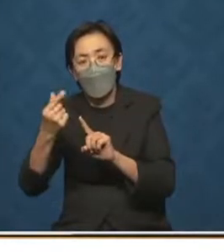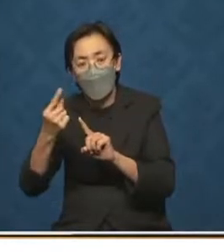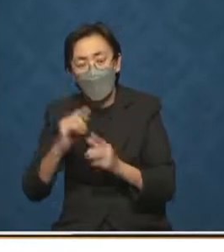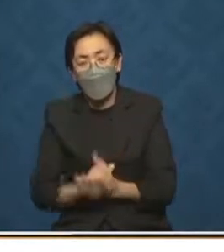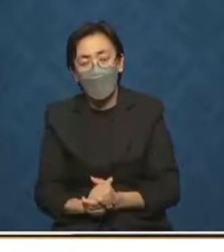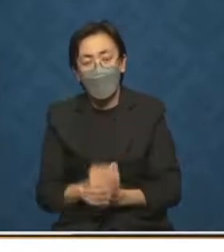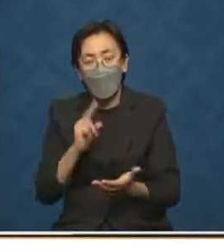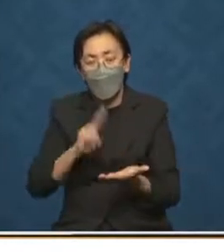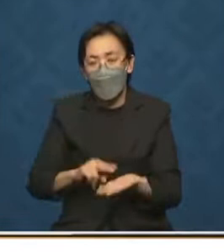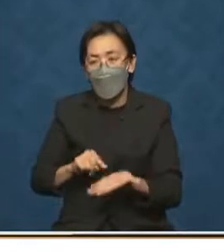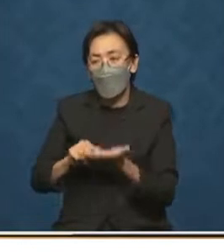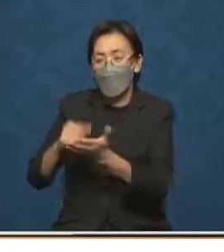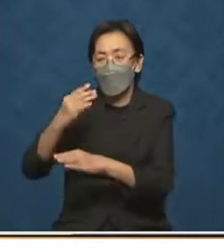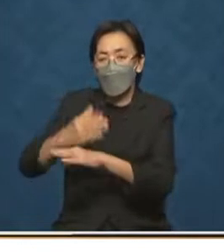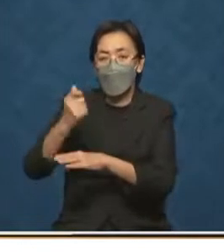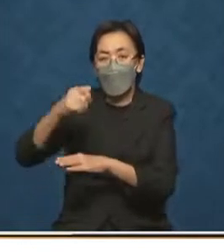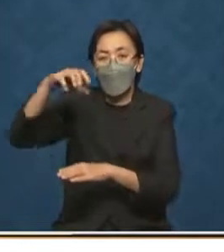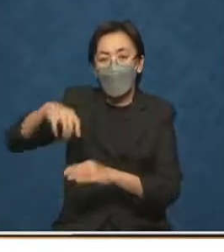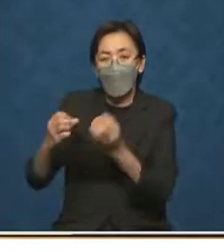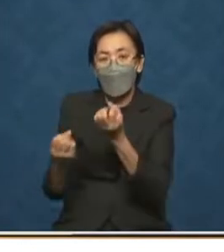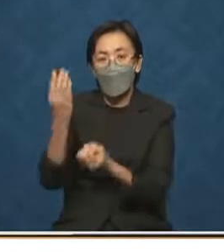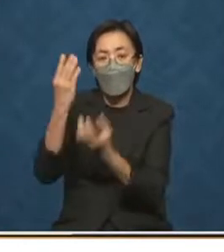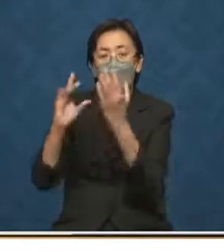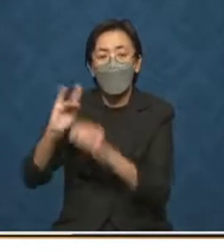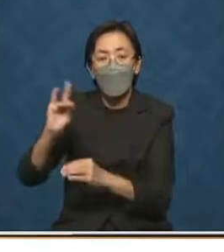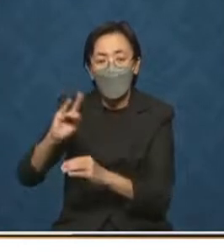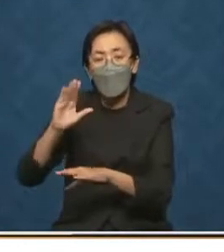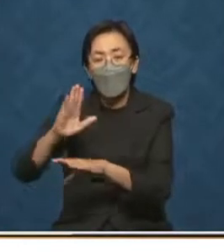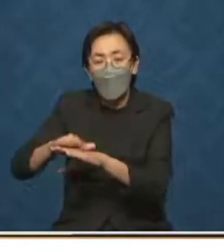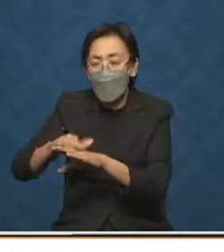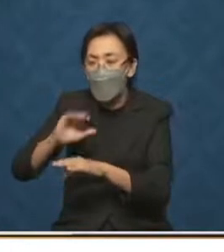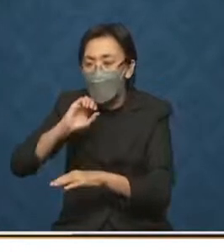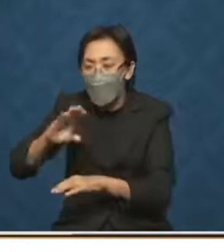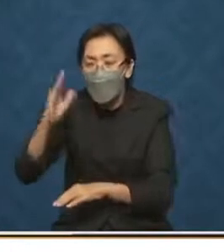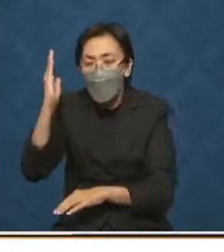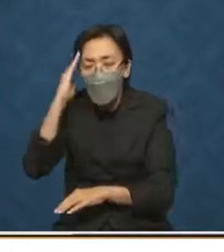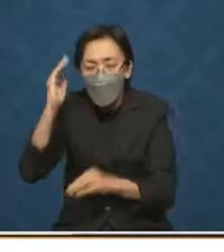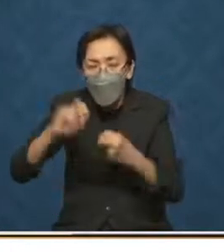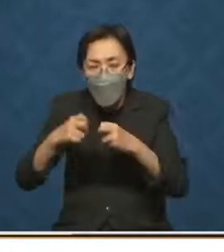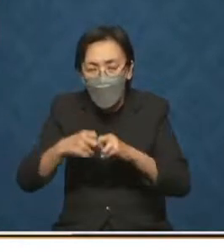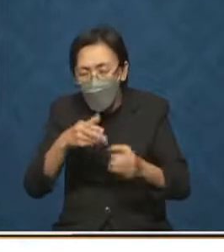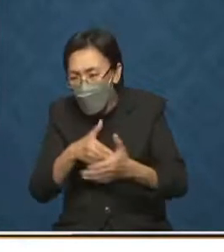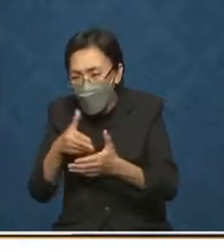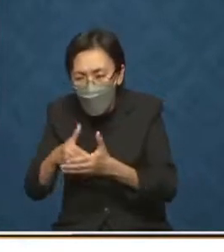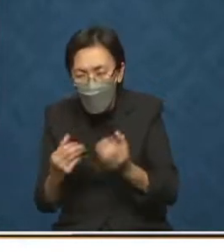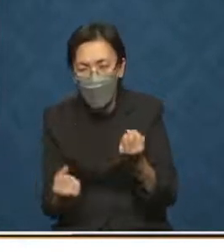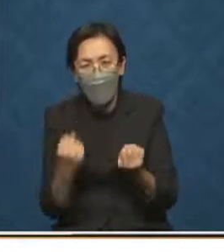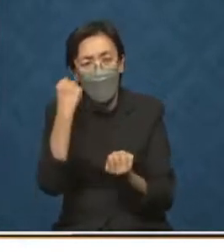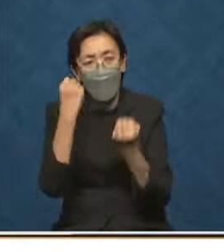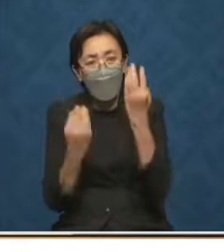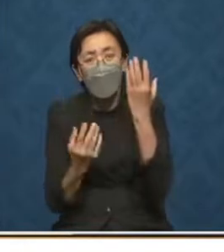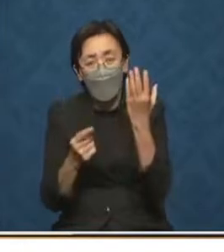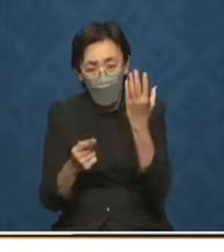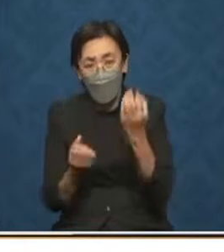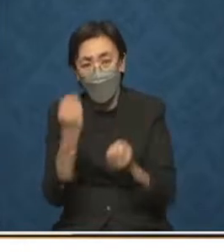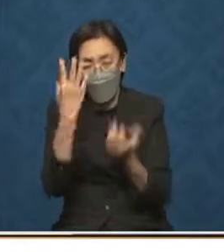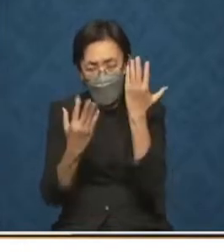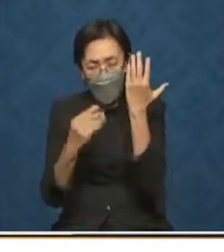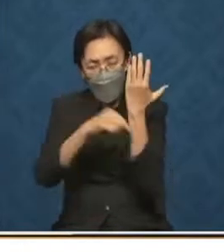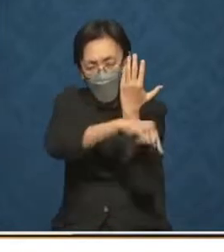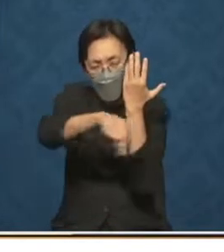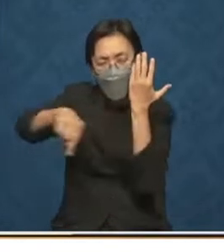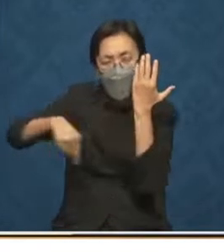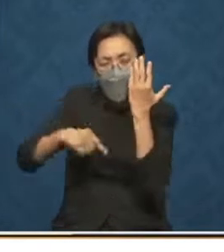ถึงอธิบรีกรม อุทยาล ชาิสัตวป่า และพนพืช เพื่อแ้งปัญหาอุปศัษการก่อสร้างลัวกันช้างกึ่งถาวร